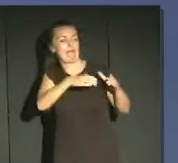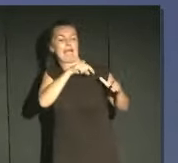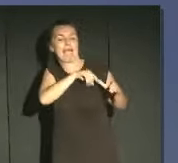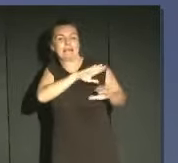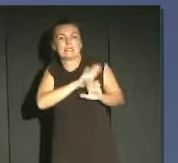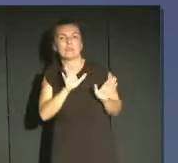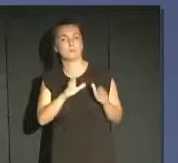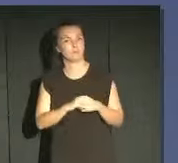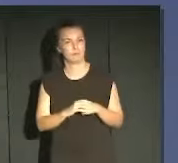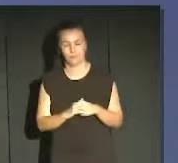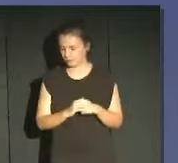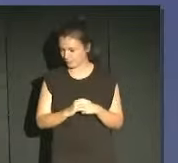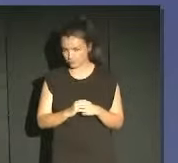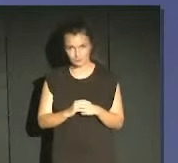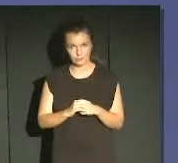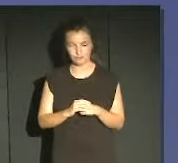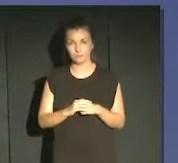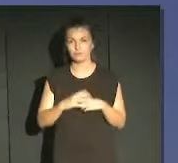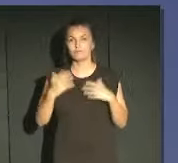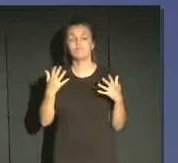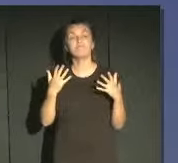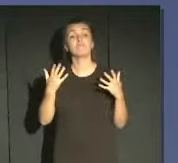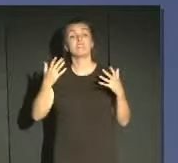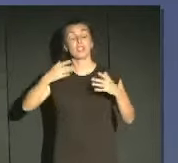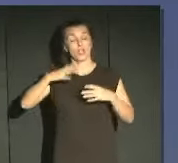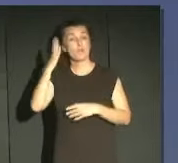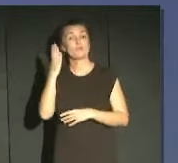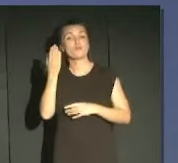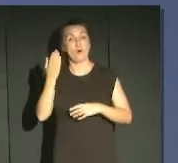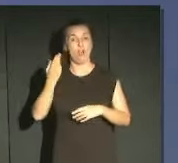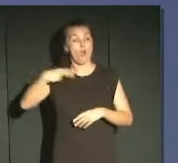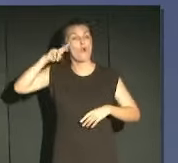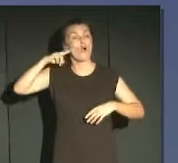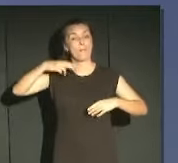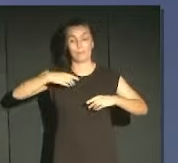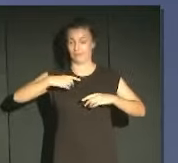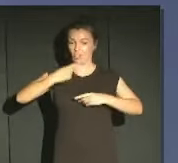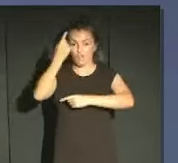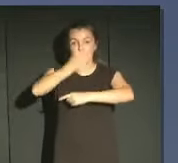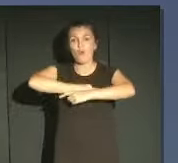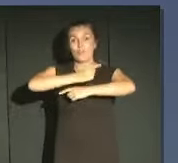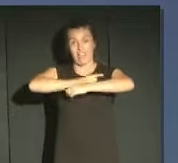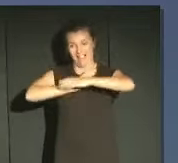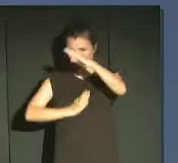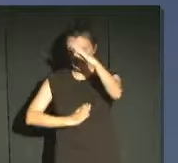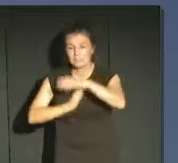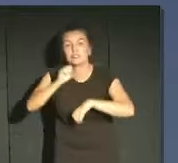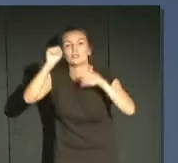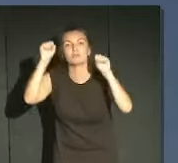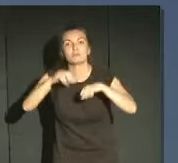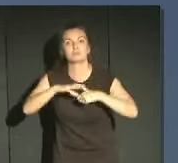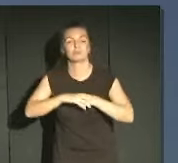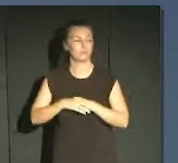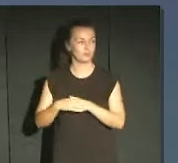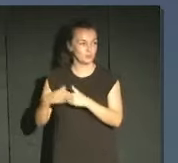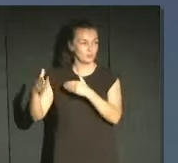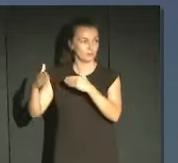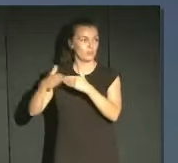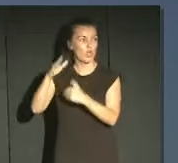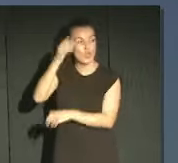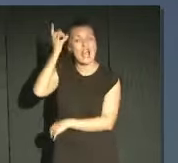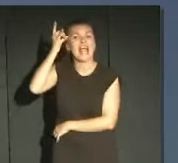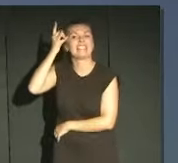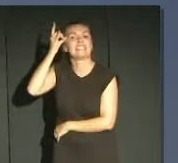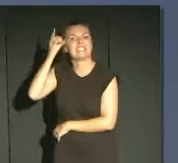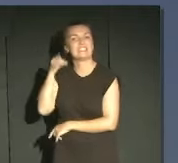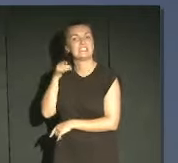transcende les frontières c'est pas normal que par exemple je prends l'exemple d'Haïti tout près que c'est passé sous silence